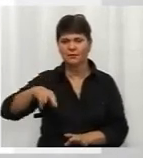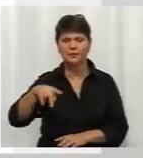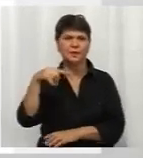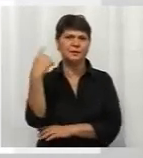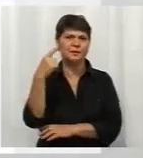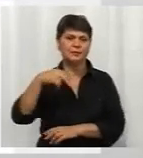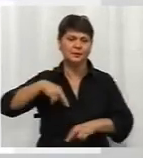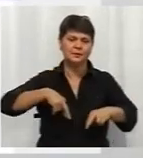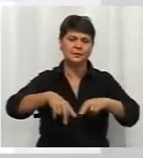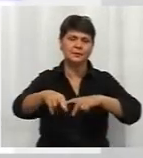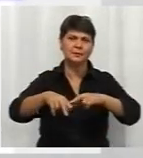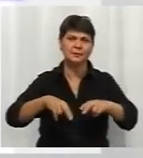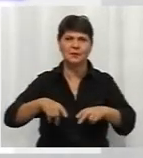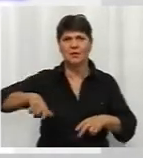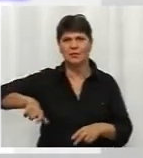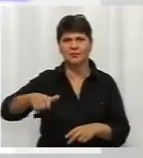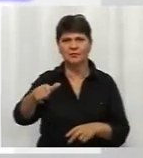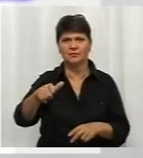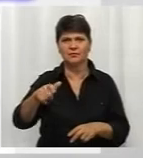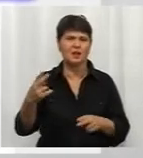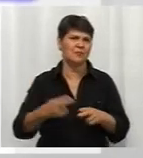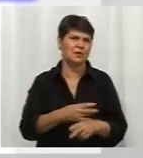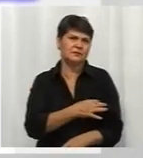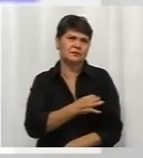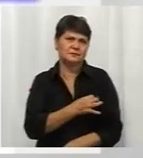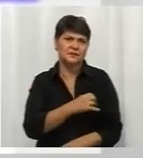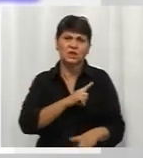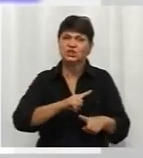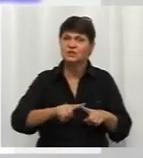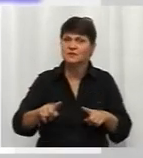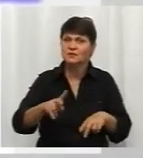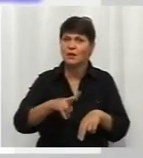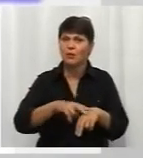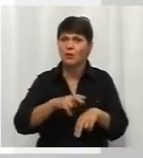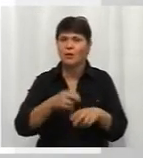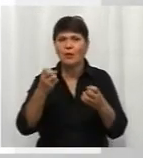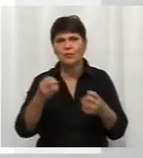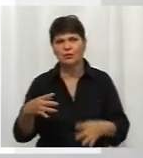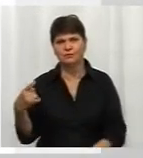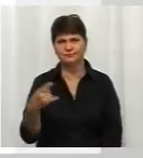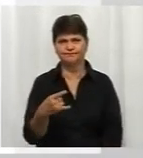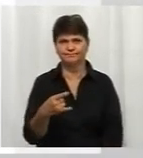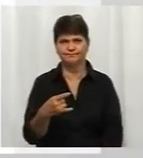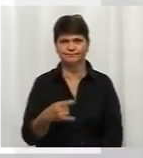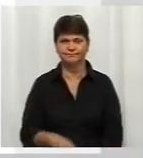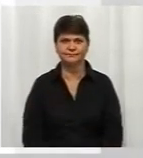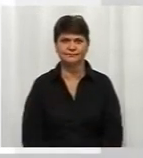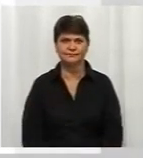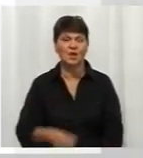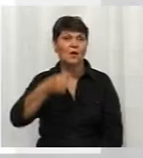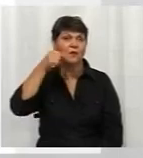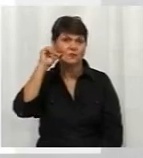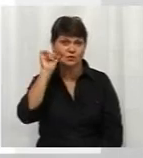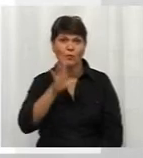по переходах, як по тротуару, і без різниці їм – швидка, поліція чи просто автомобіль. Буквально вчора